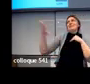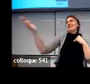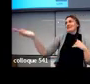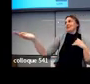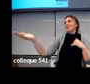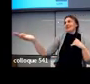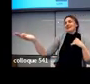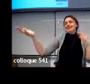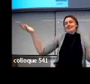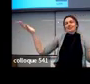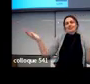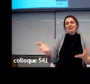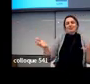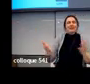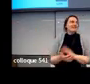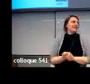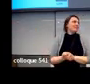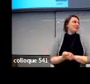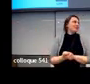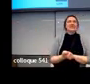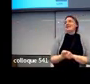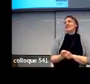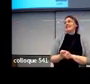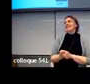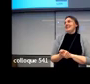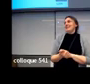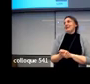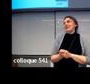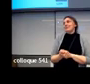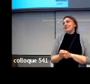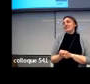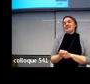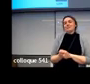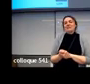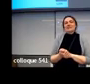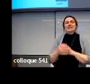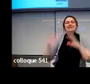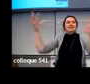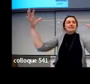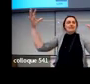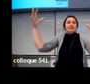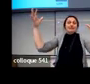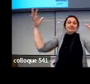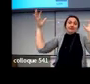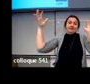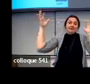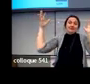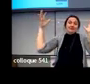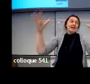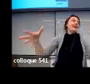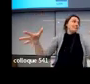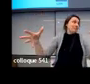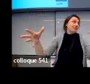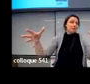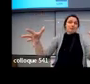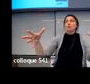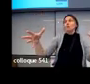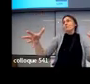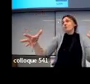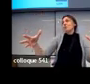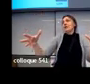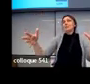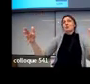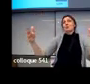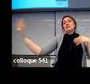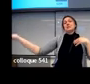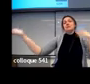peu d'expertise comme thèse. Déjà, on rassemble toutes les principales expertises dans la constitution